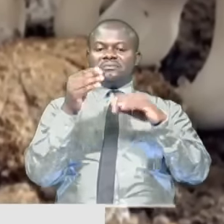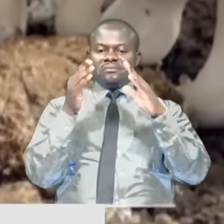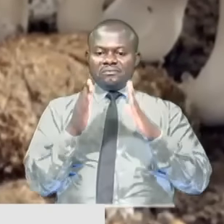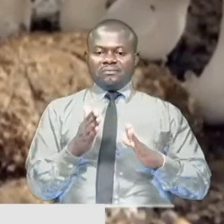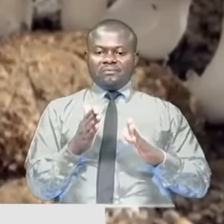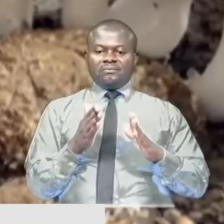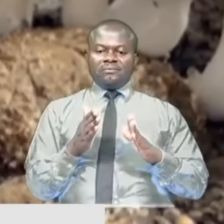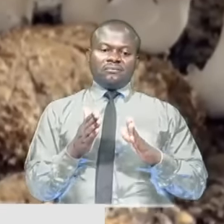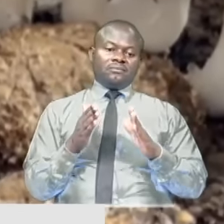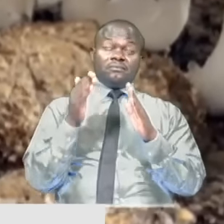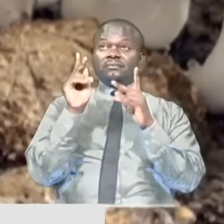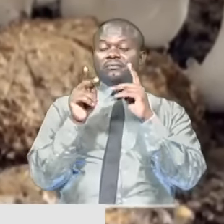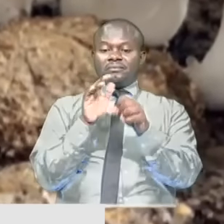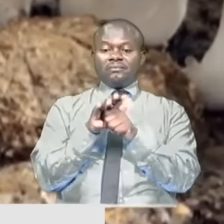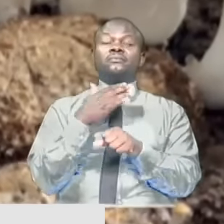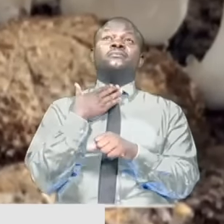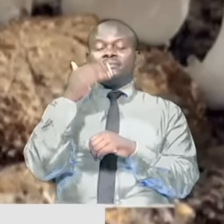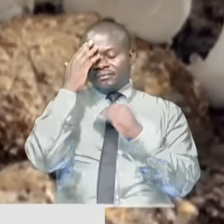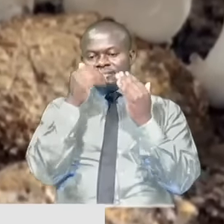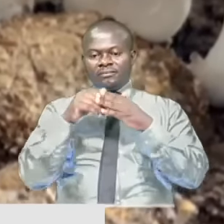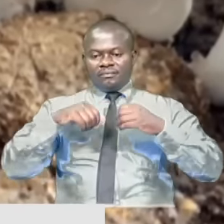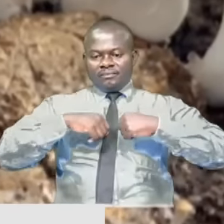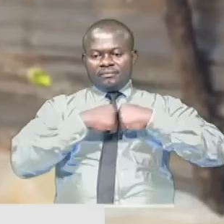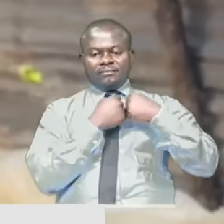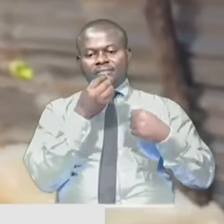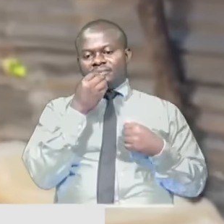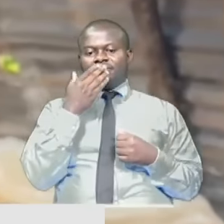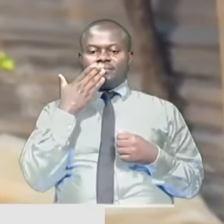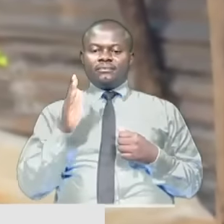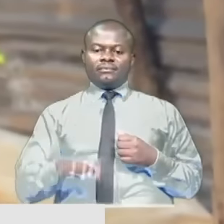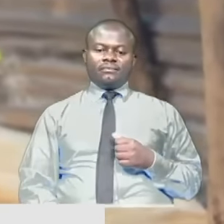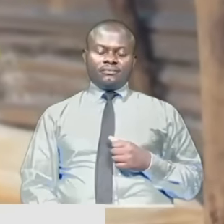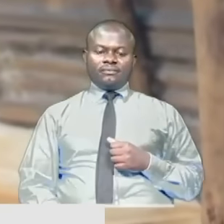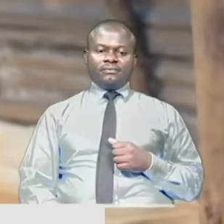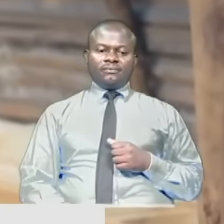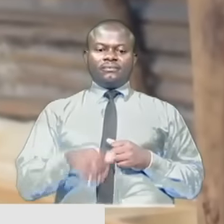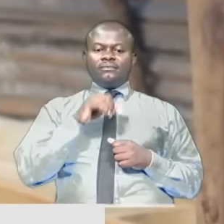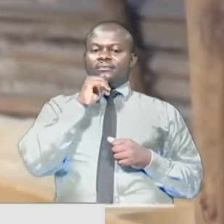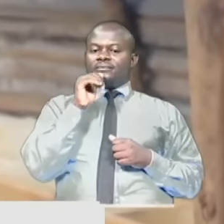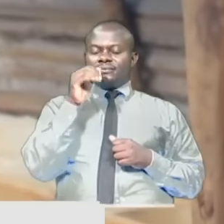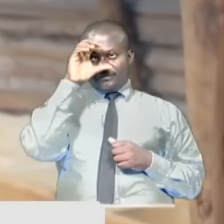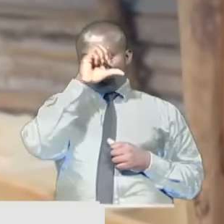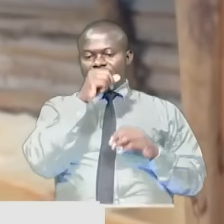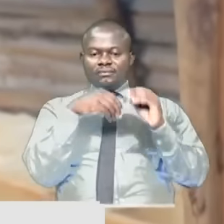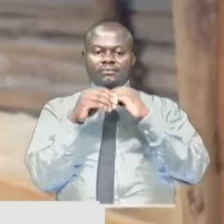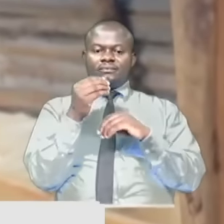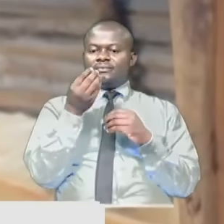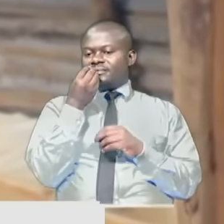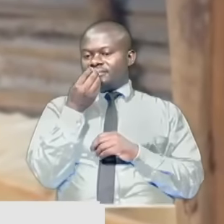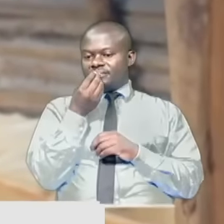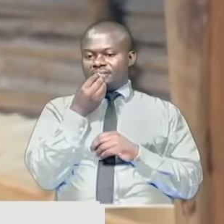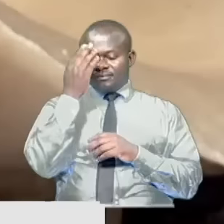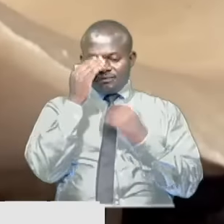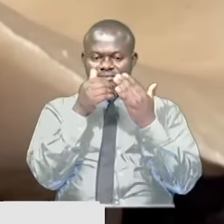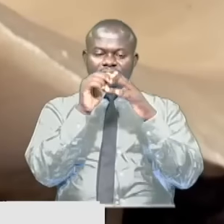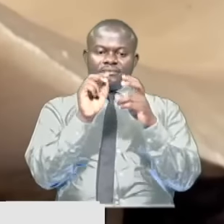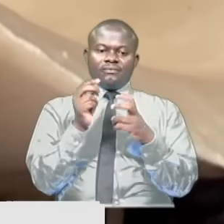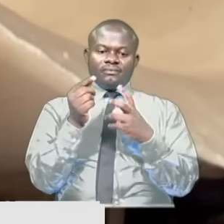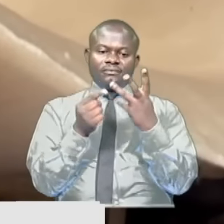biba birwanirwa na benshi dore ko bizwiho no guhangana n'imirire mibi ntabwo ibihumyo bijya bibura isoko ni ibiryo kuko